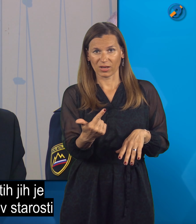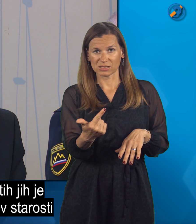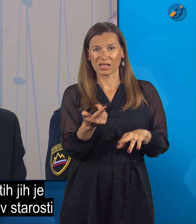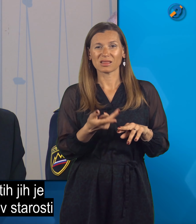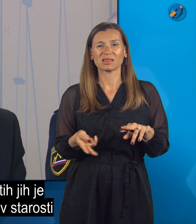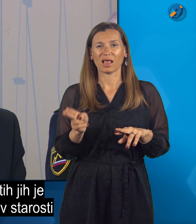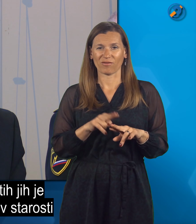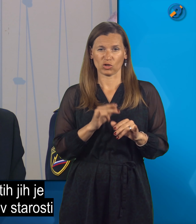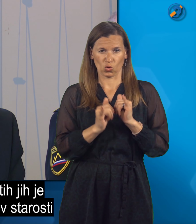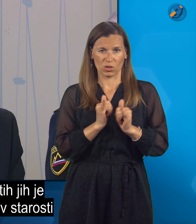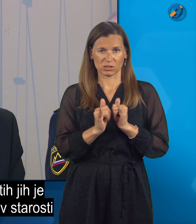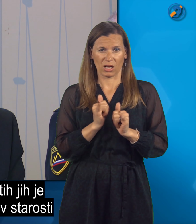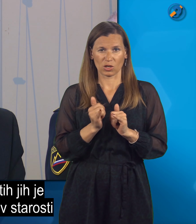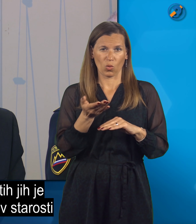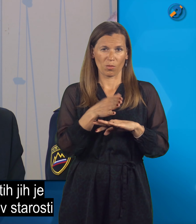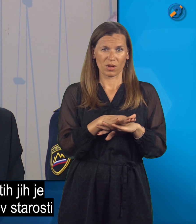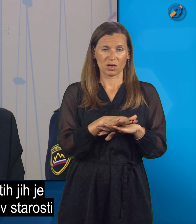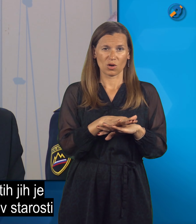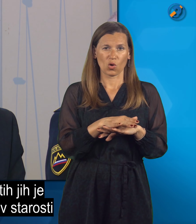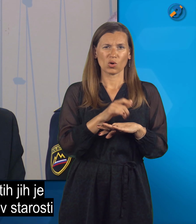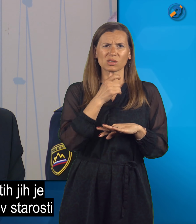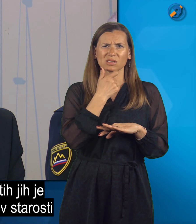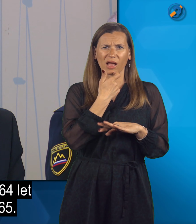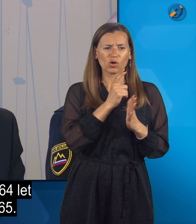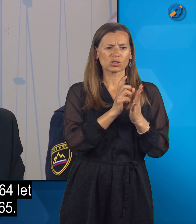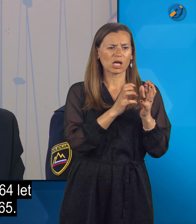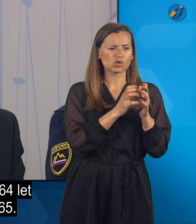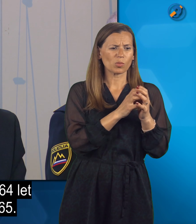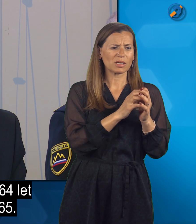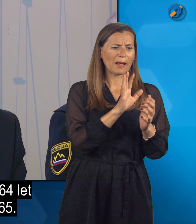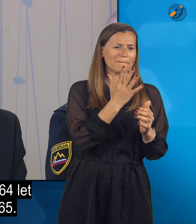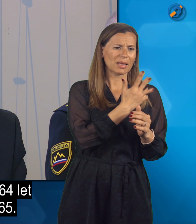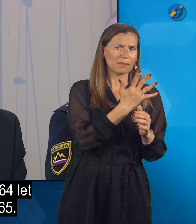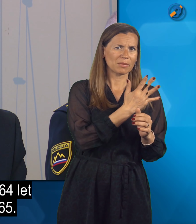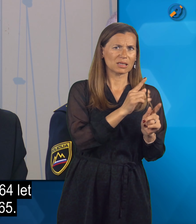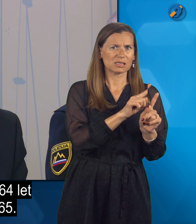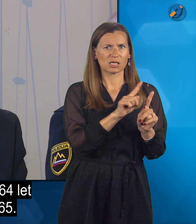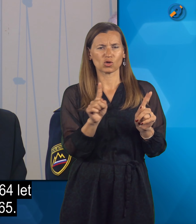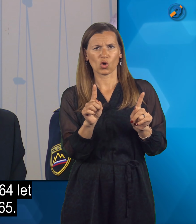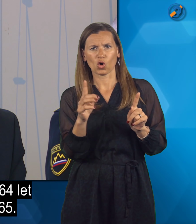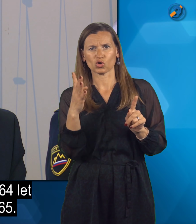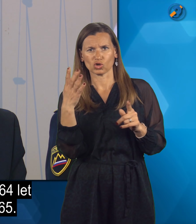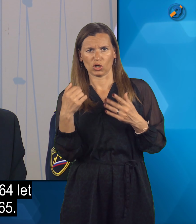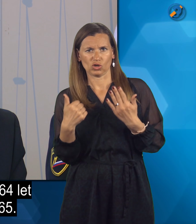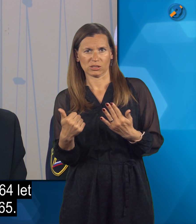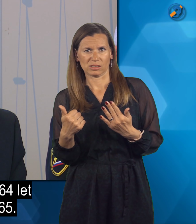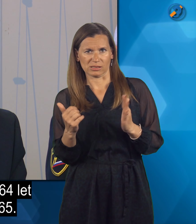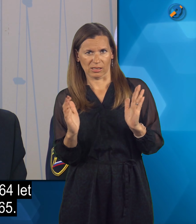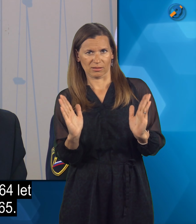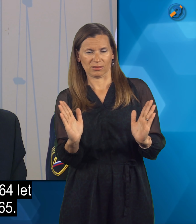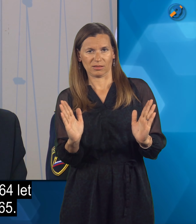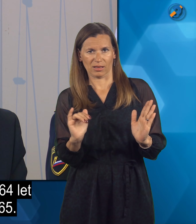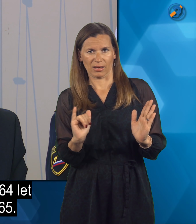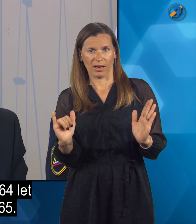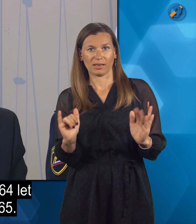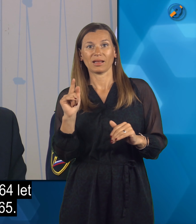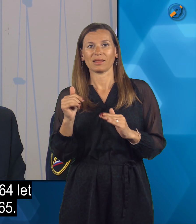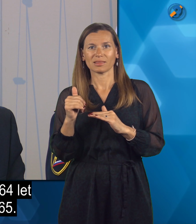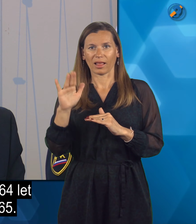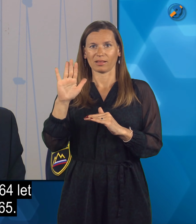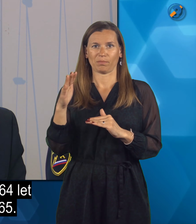2016-2021 je največ kolesarjev umrlo v starostnih skupinah med 55 in 64 letom in